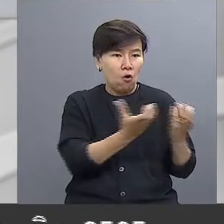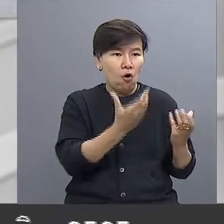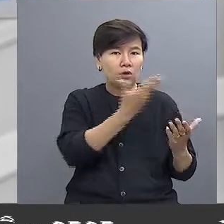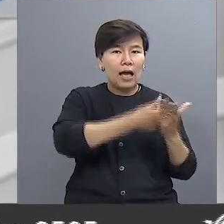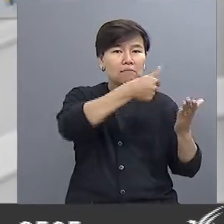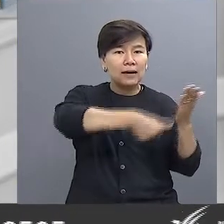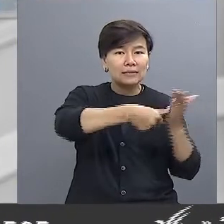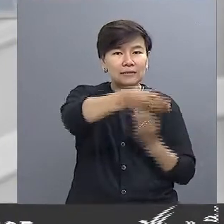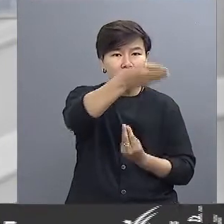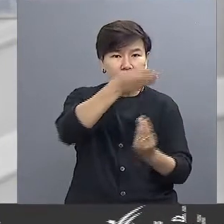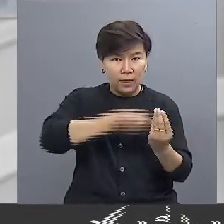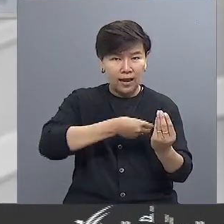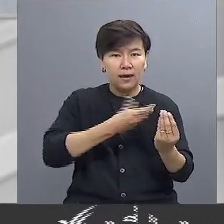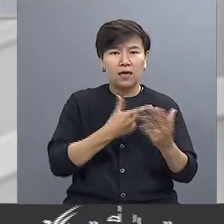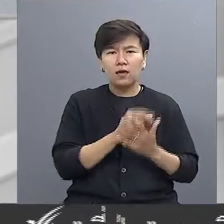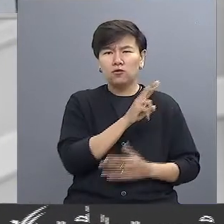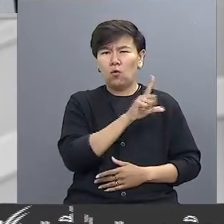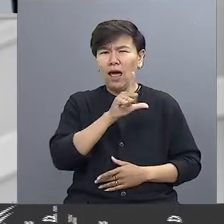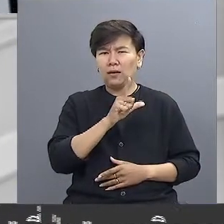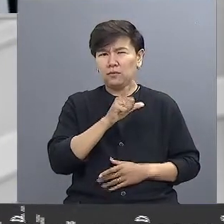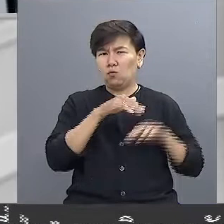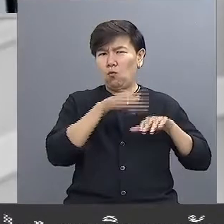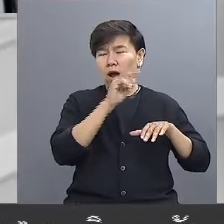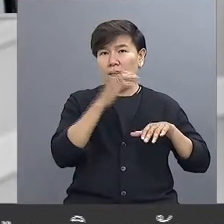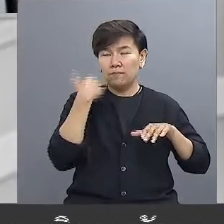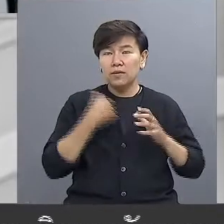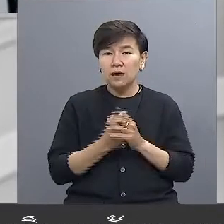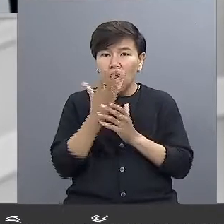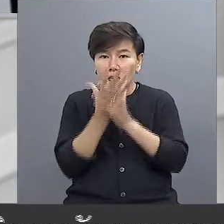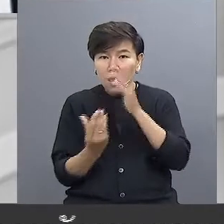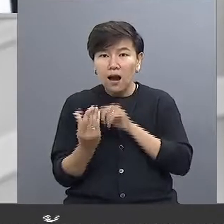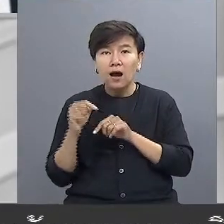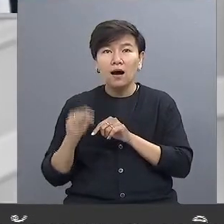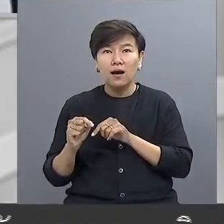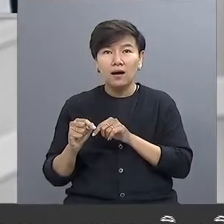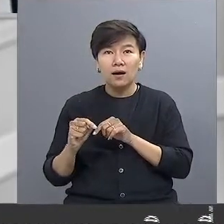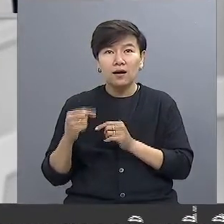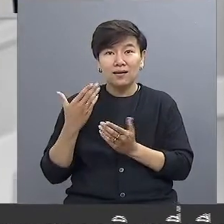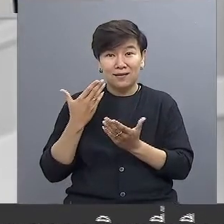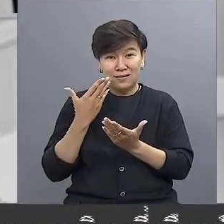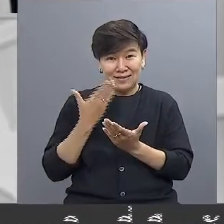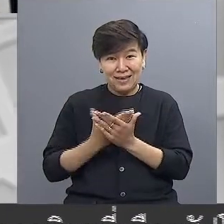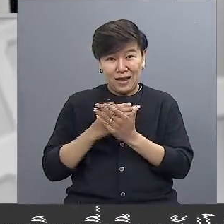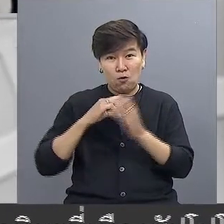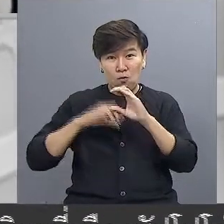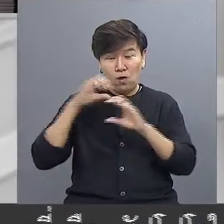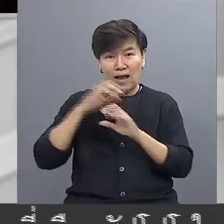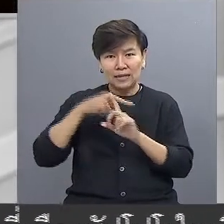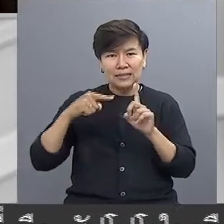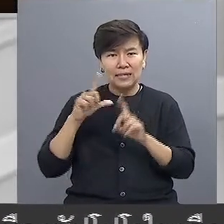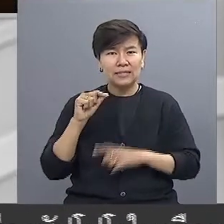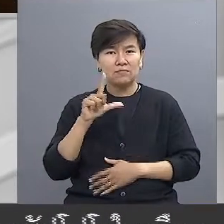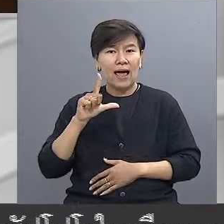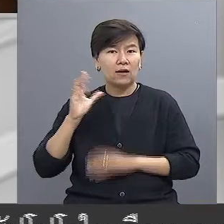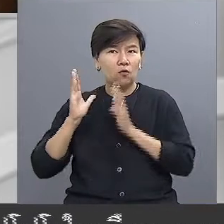เนี่ยประมาณ 2ล้านกว่าคนก็จะเหลือคนที่น่าจะเข้ามามีสิทธิ์ใช้สิทธิ์คนละครึ่ง 20ล้านคนแฝดแรกบอกว่ารับ